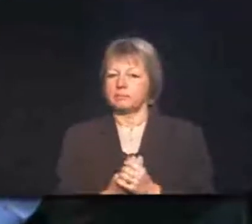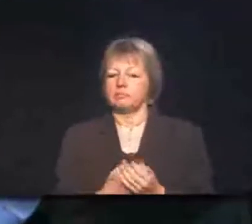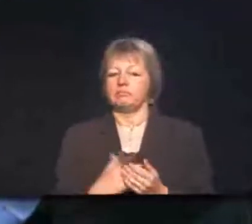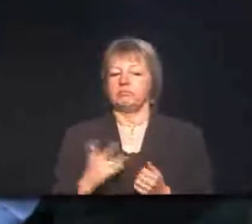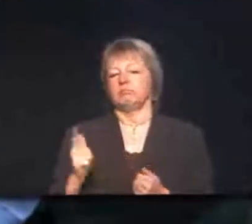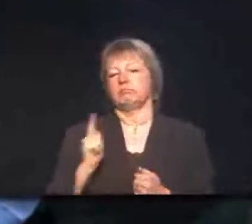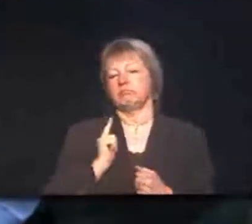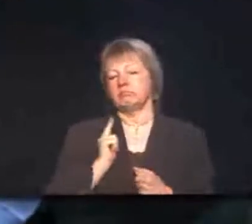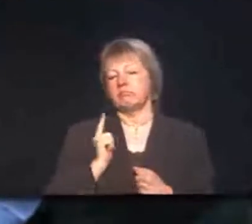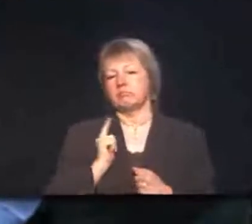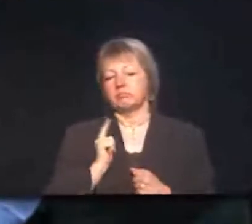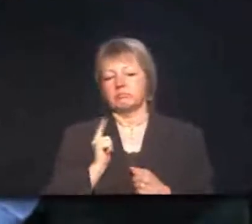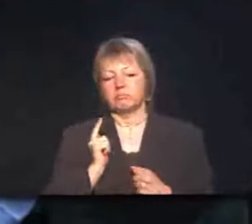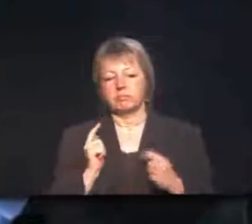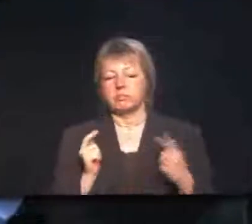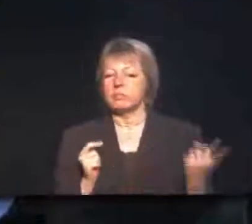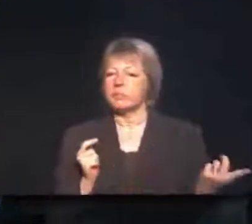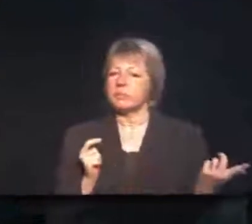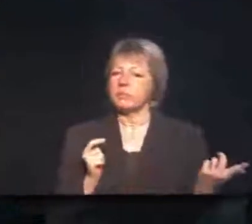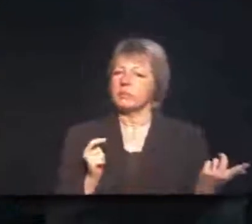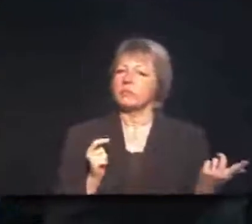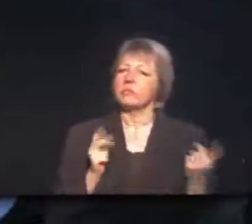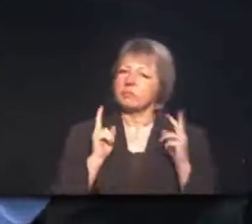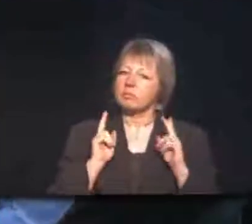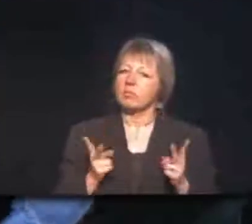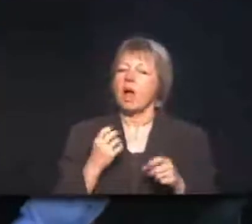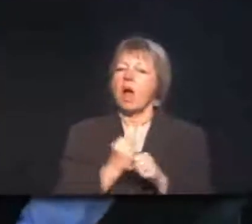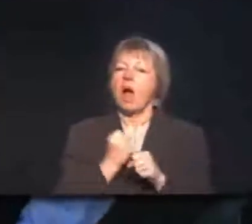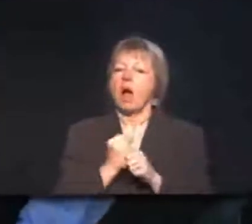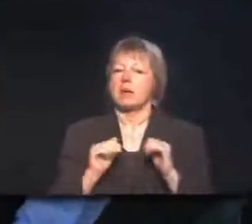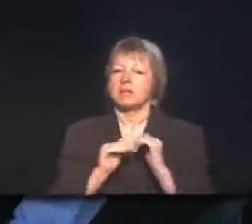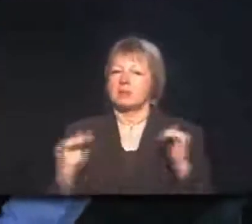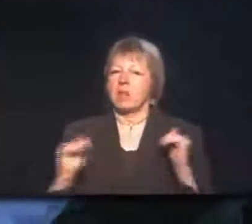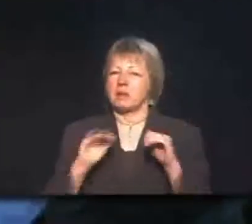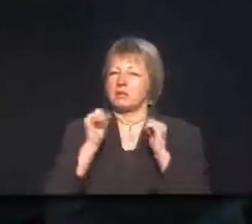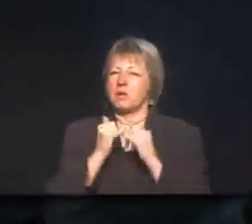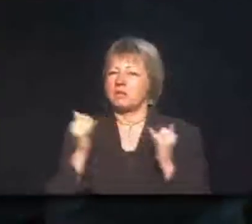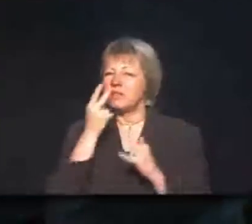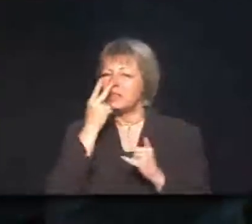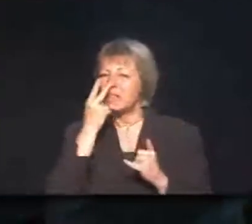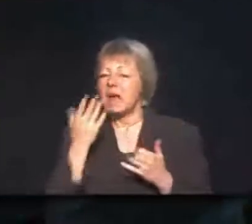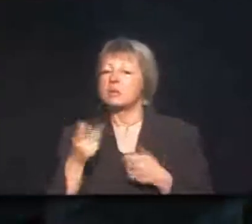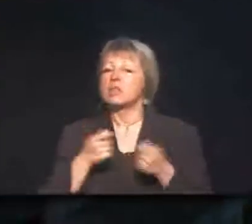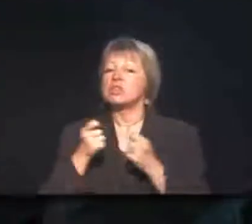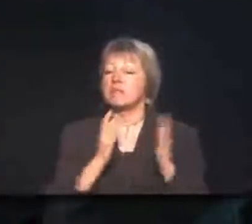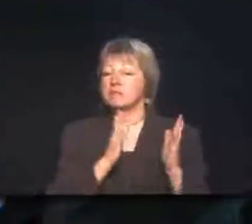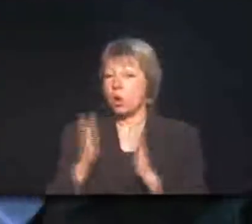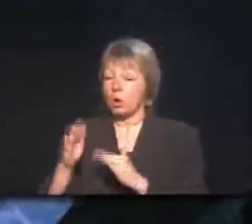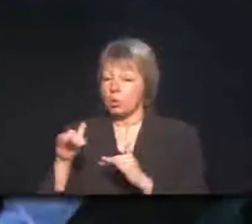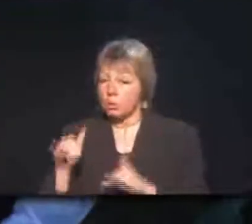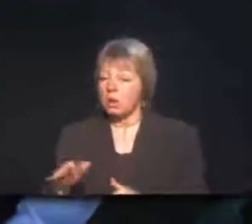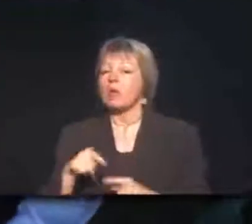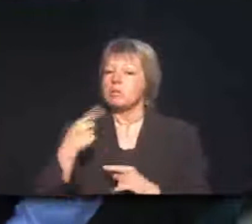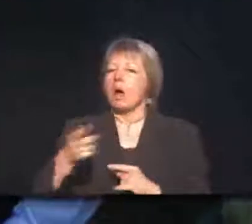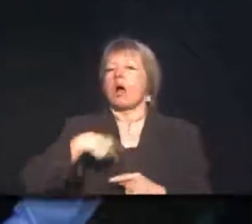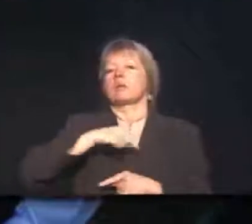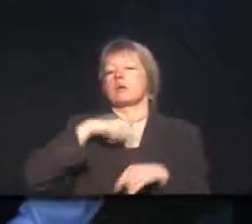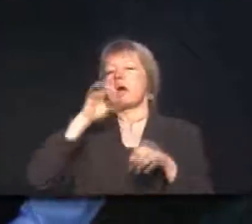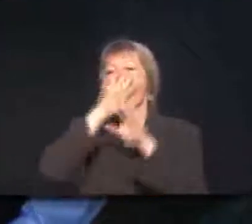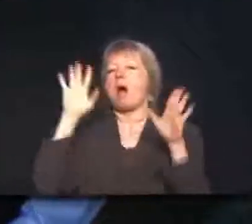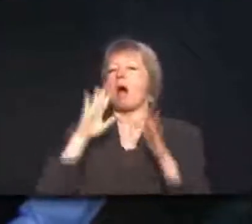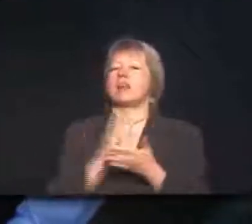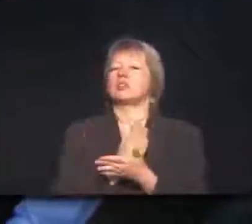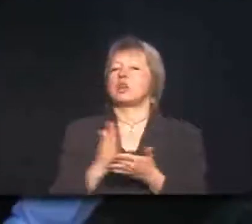erst dann vom Symbol zur echten Arbeitsplattform wenn eine Geschäftsordnung da ist die wir frühestens beim nächsten BPT entscheiden können